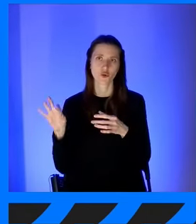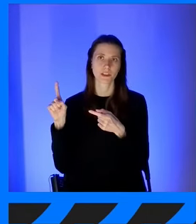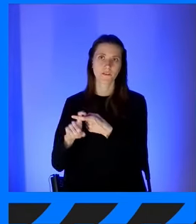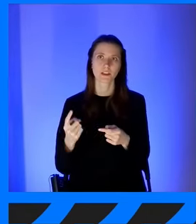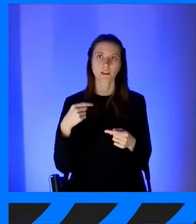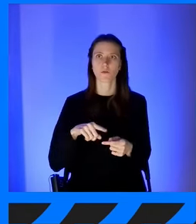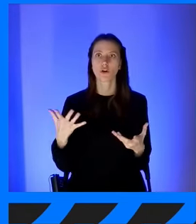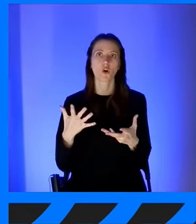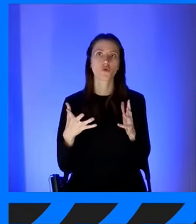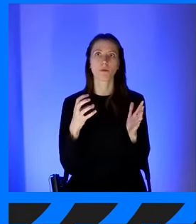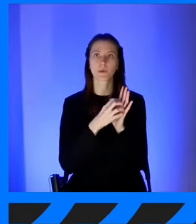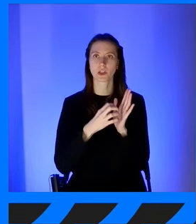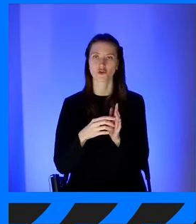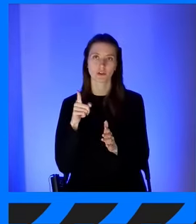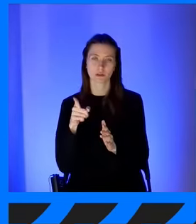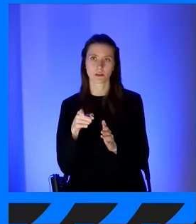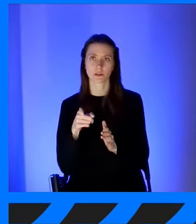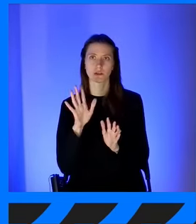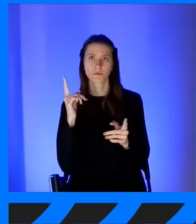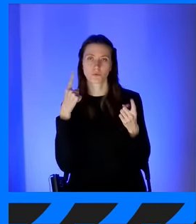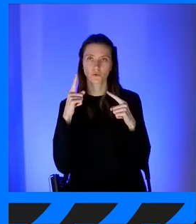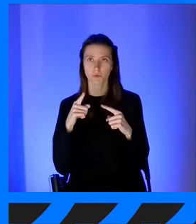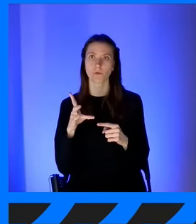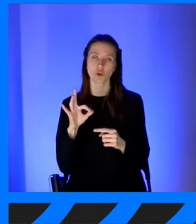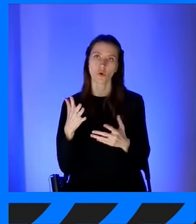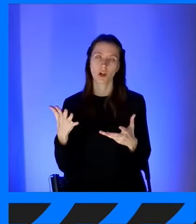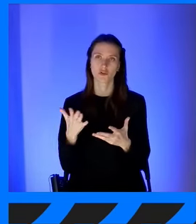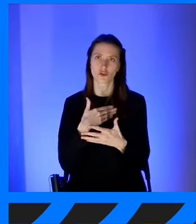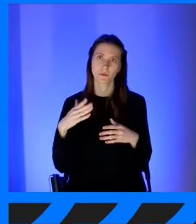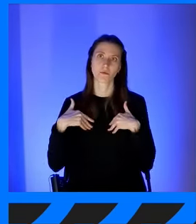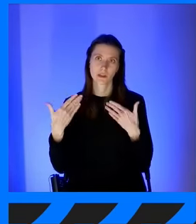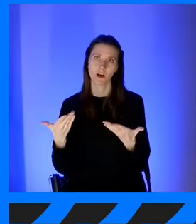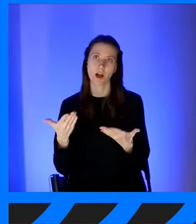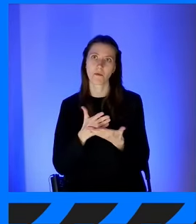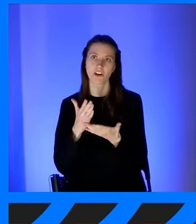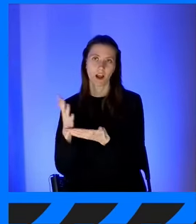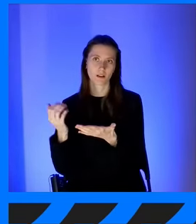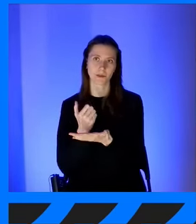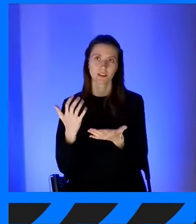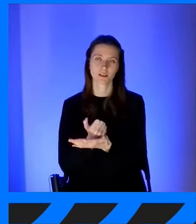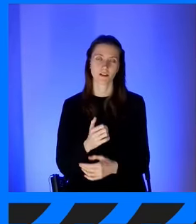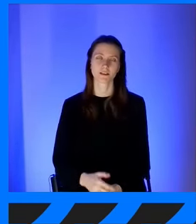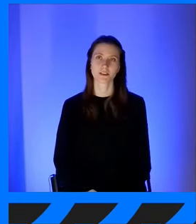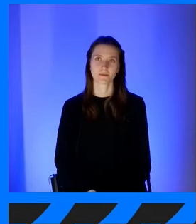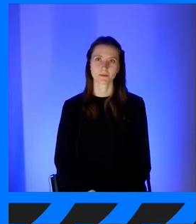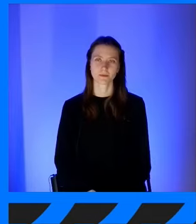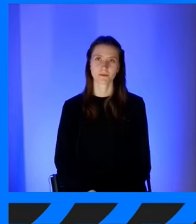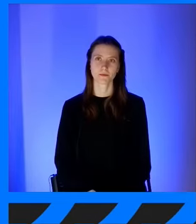там механику ты выберешь. Но инструменты монетизации мы даем. Да. Спасибо.